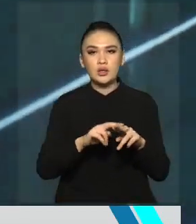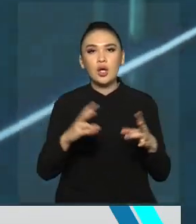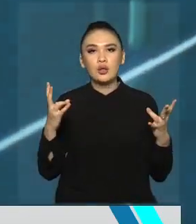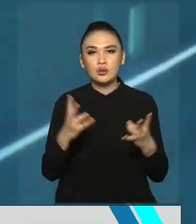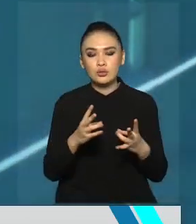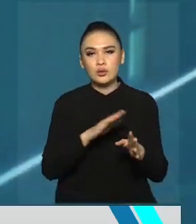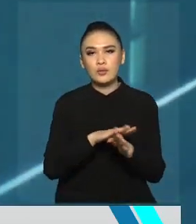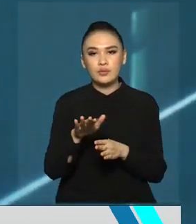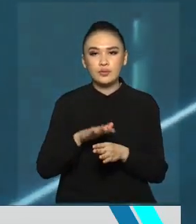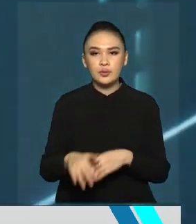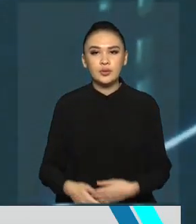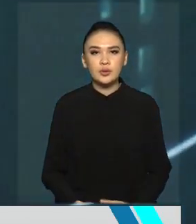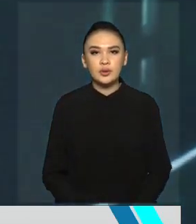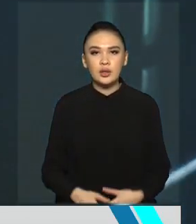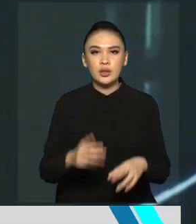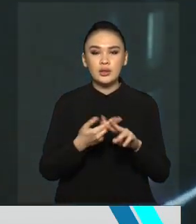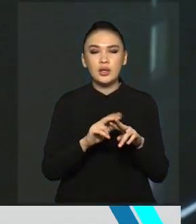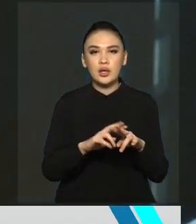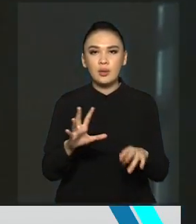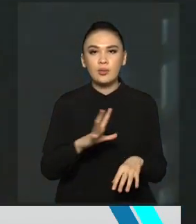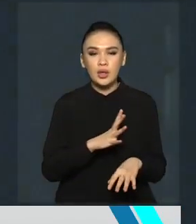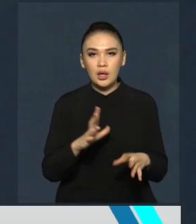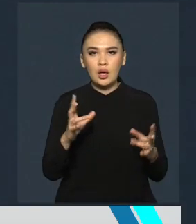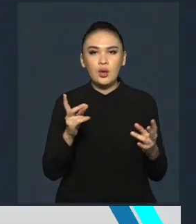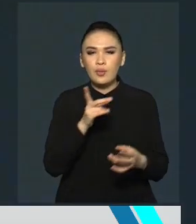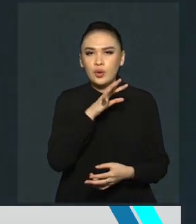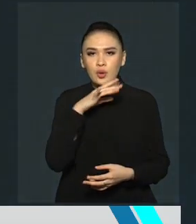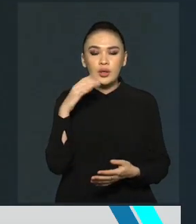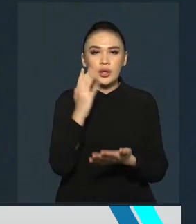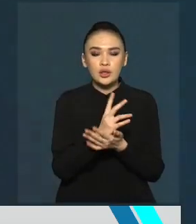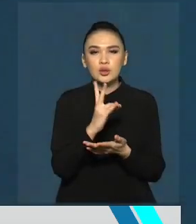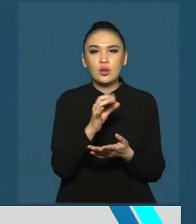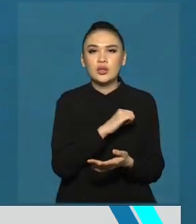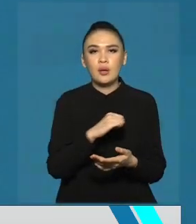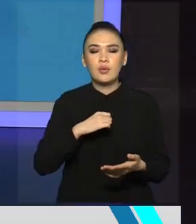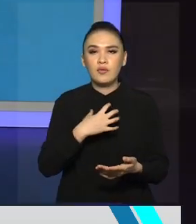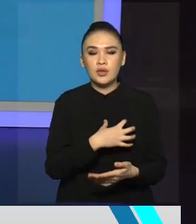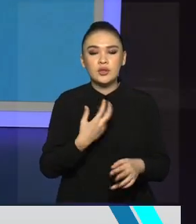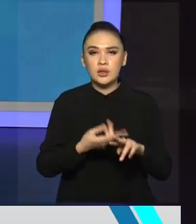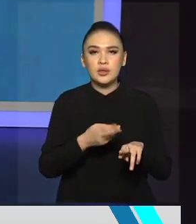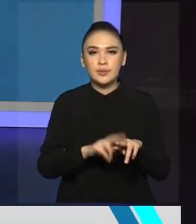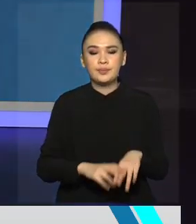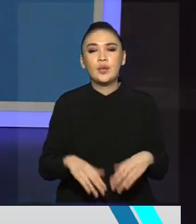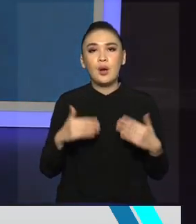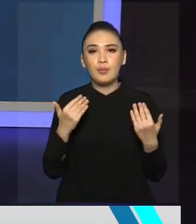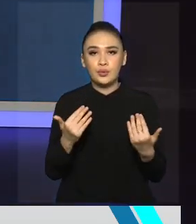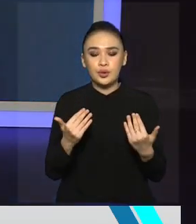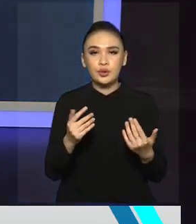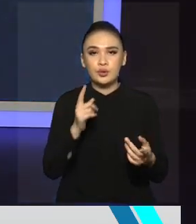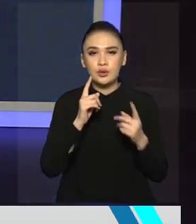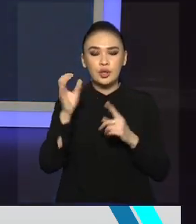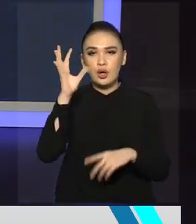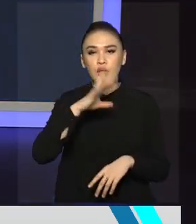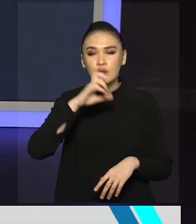керек. Мен тұжырымдамада негізгі қағидалар көп еді, бірақ негізгілер осылар. Жақсы, Ербол мырза, енді бүгін мәжілісте